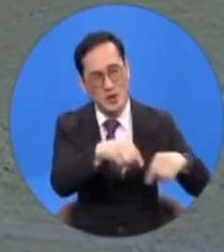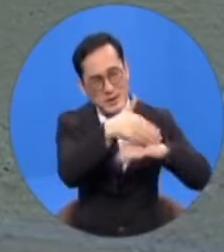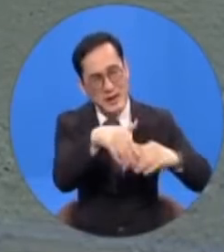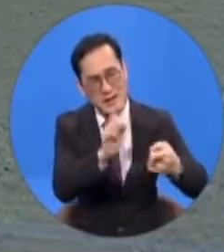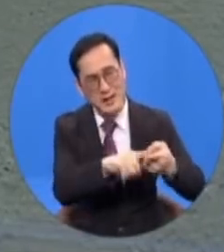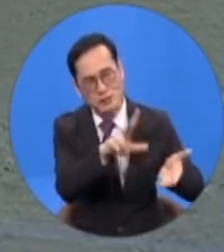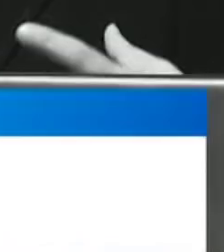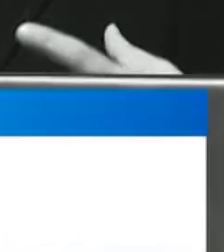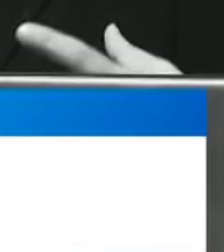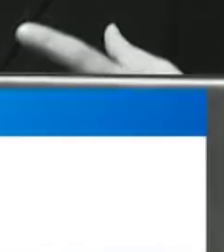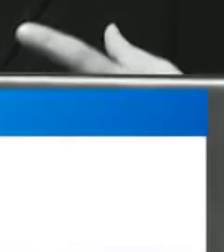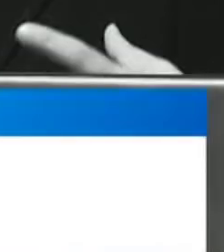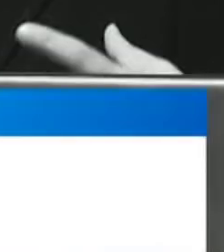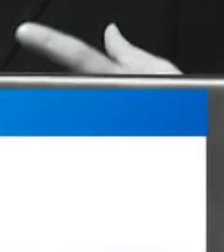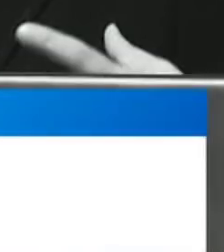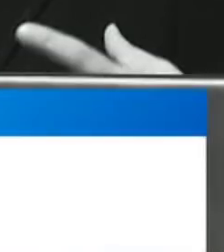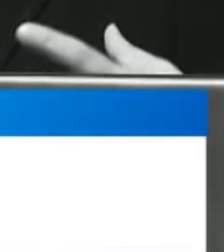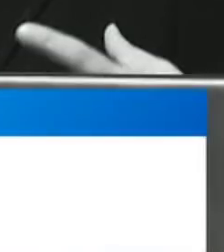있습니다.